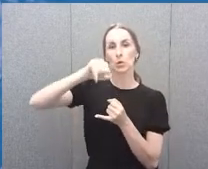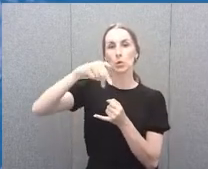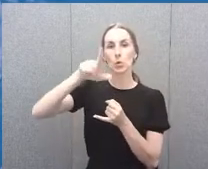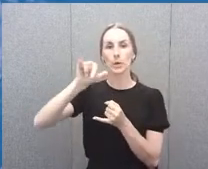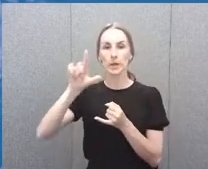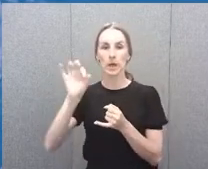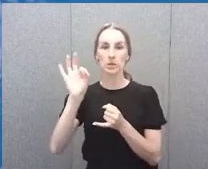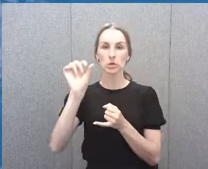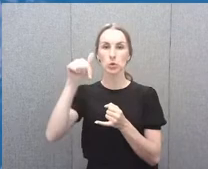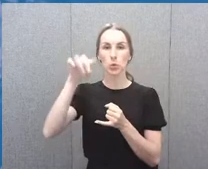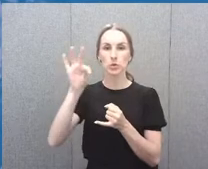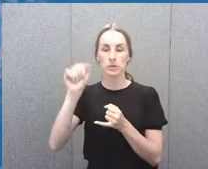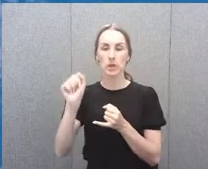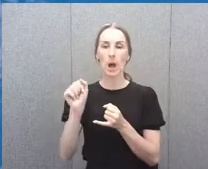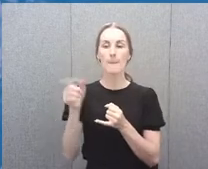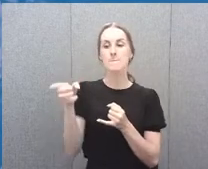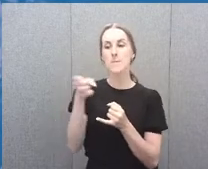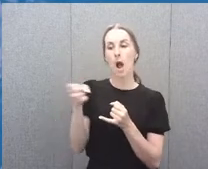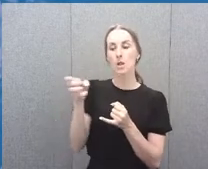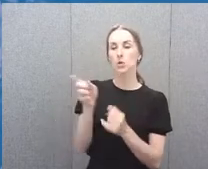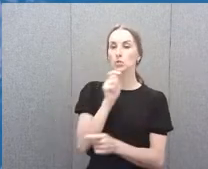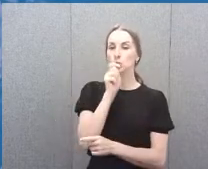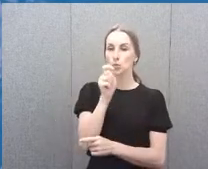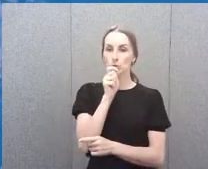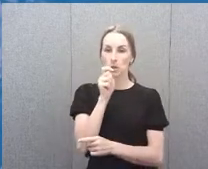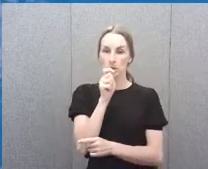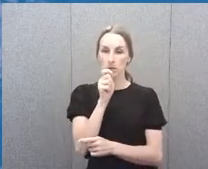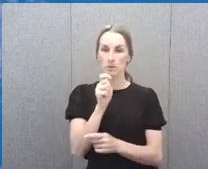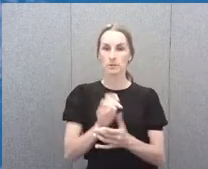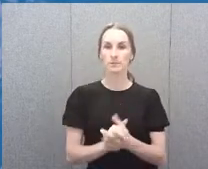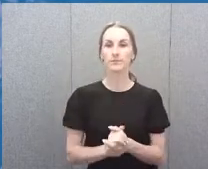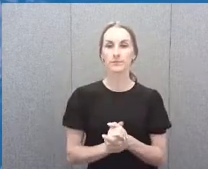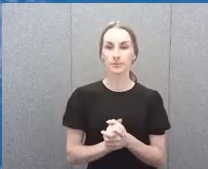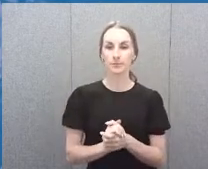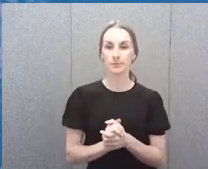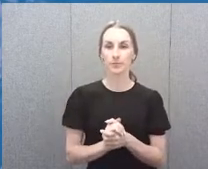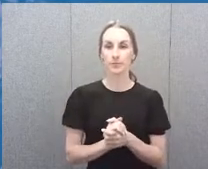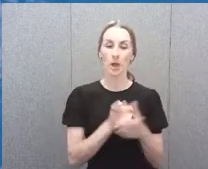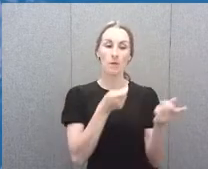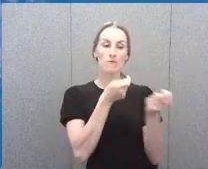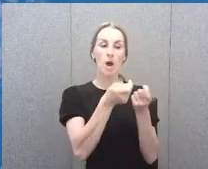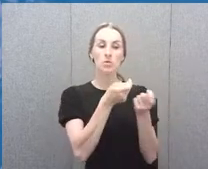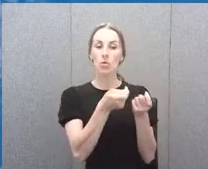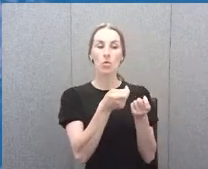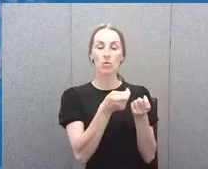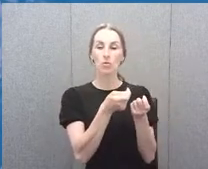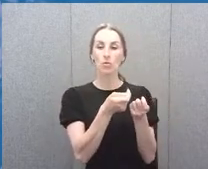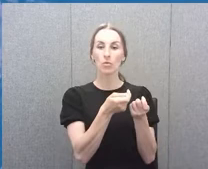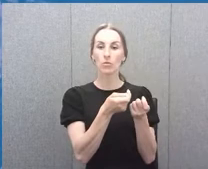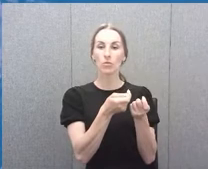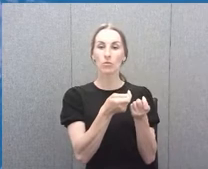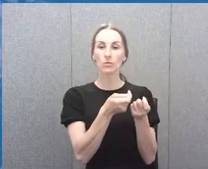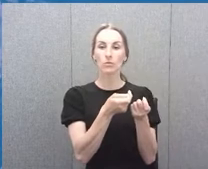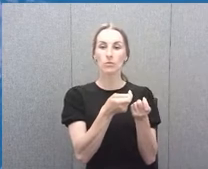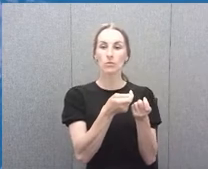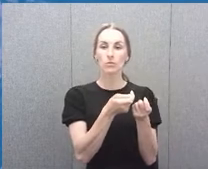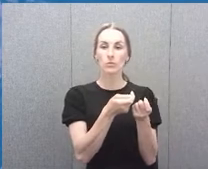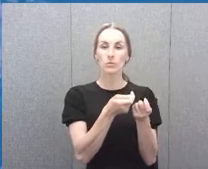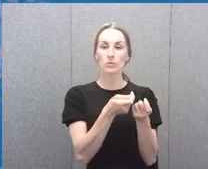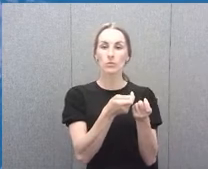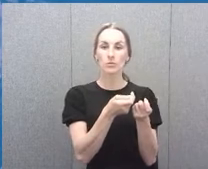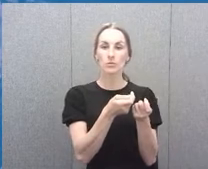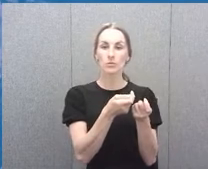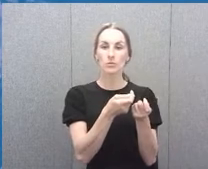она белорусский журналист, является руководителем одной из